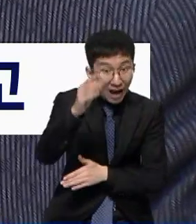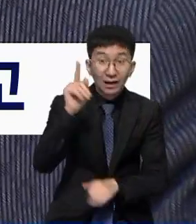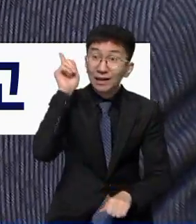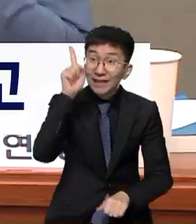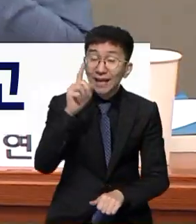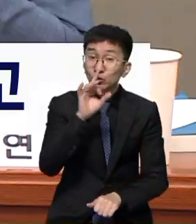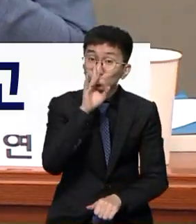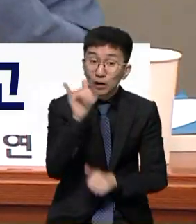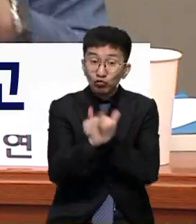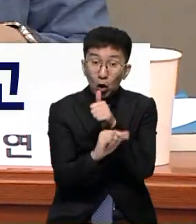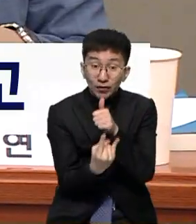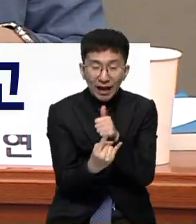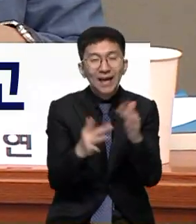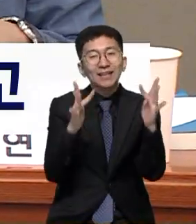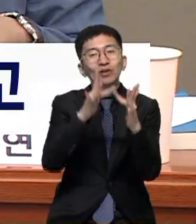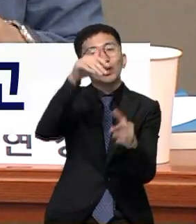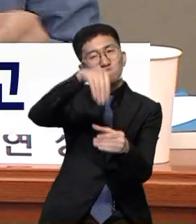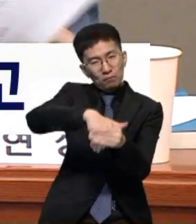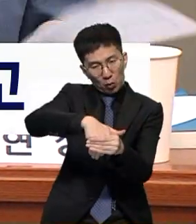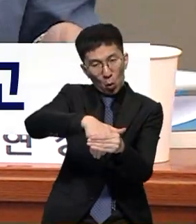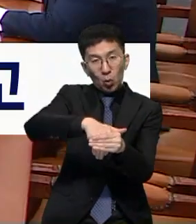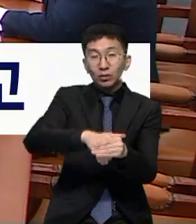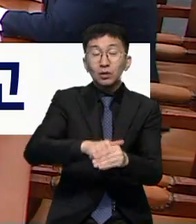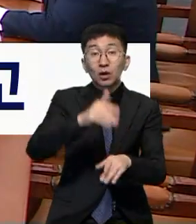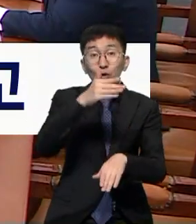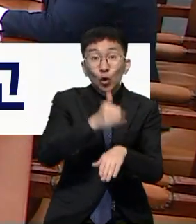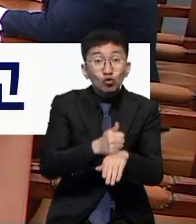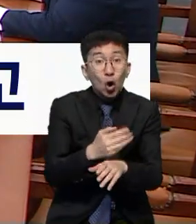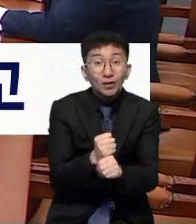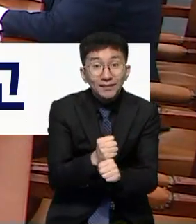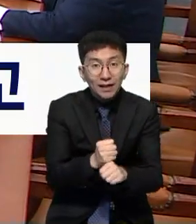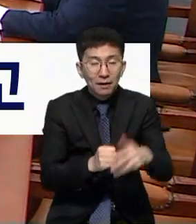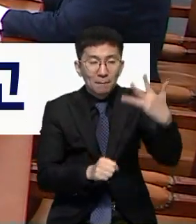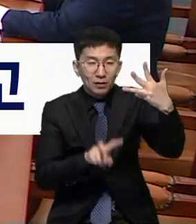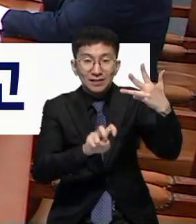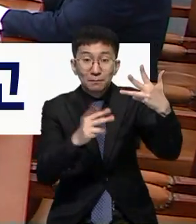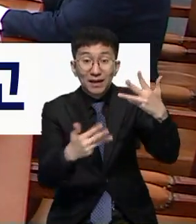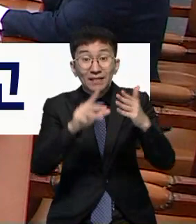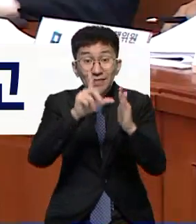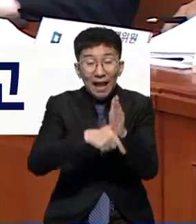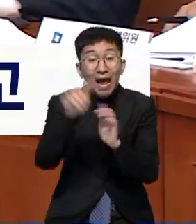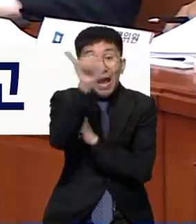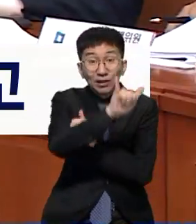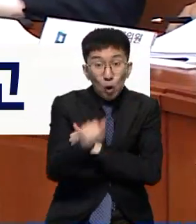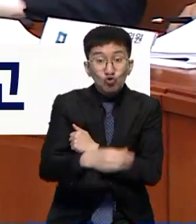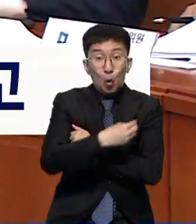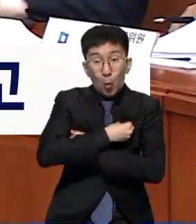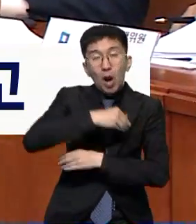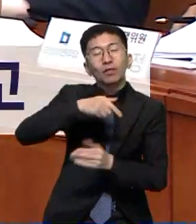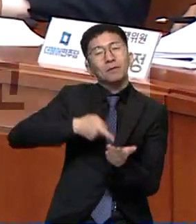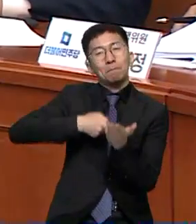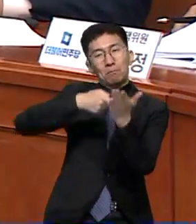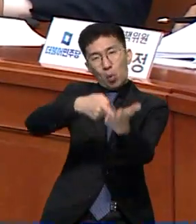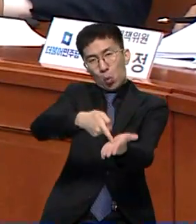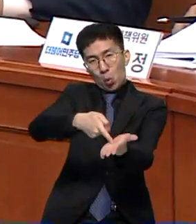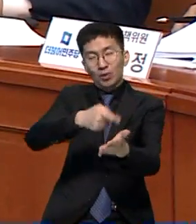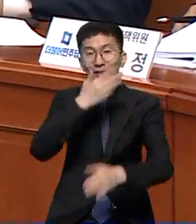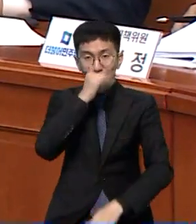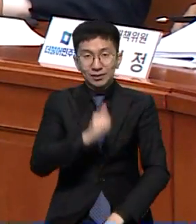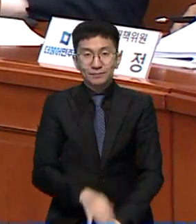내일 중앙위 온라인 투표에 붙여진 뒤 오는 28일 최고 의결기구인 전국대의원대회에 보고될